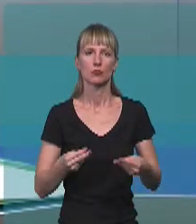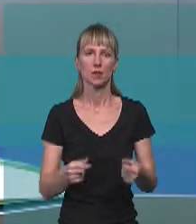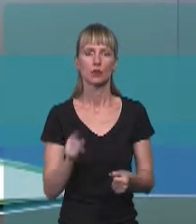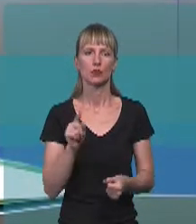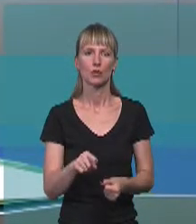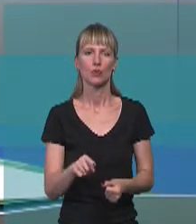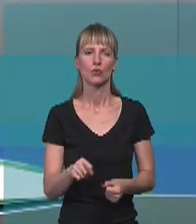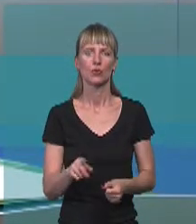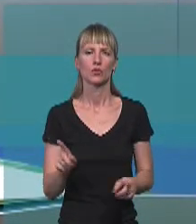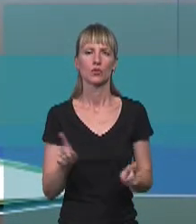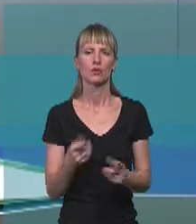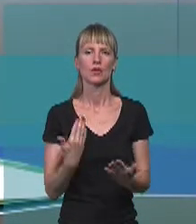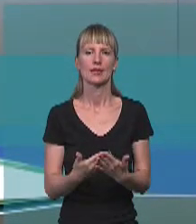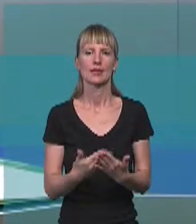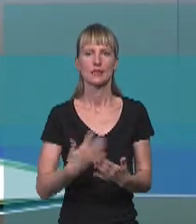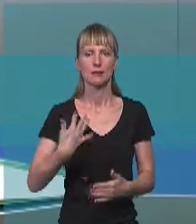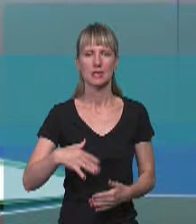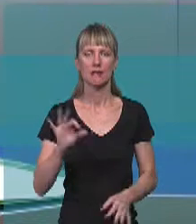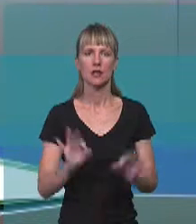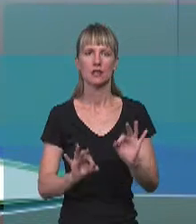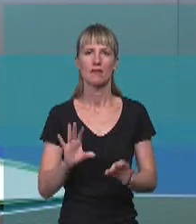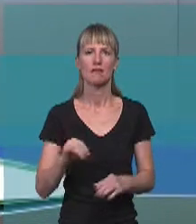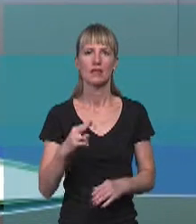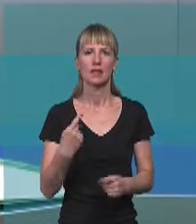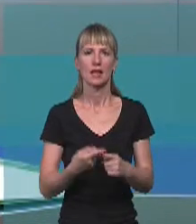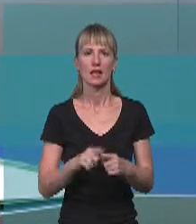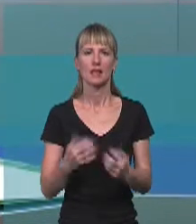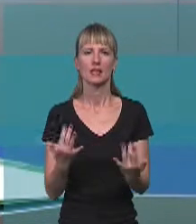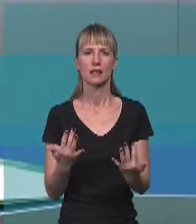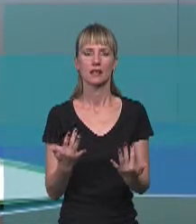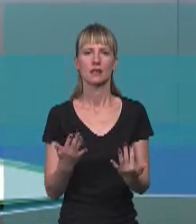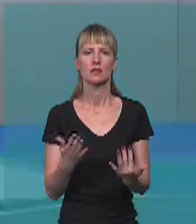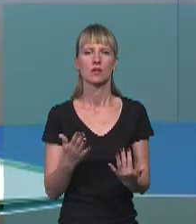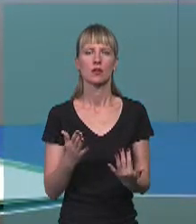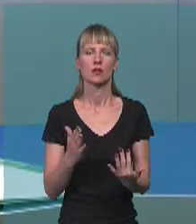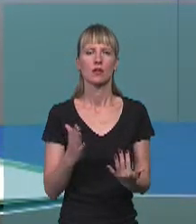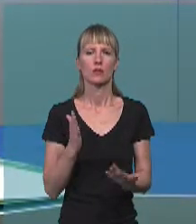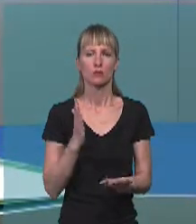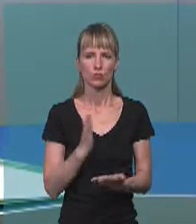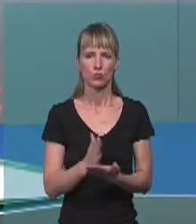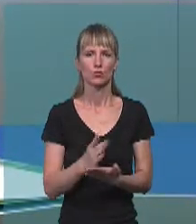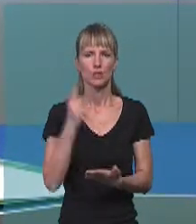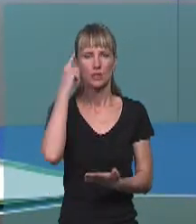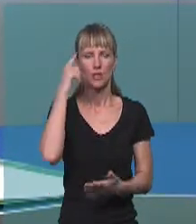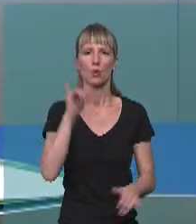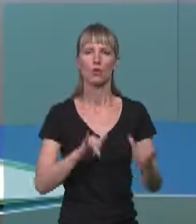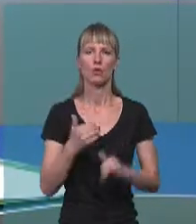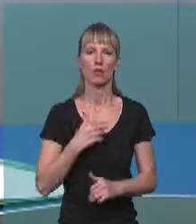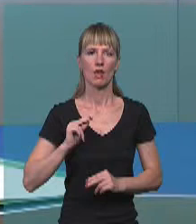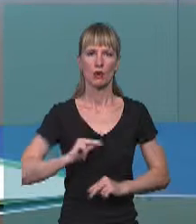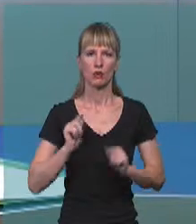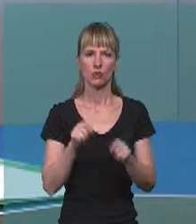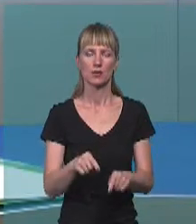що десь 50% від цієї кількості все-таки визначилися. Ну, тепер ми тільки